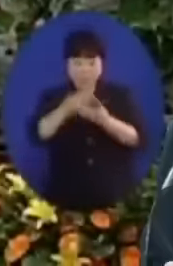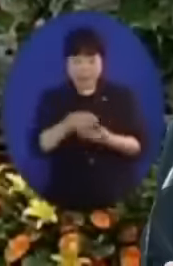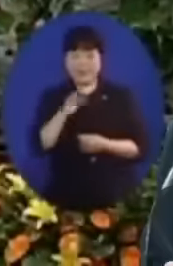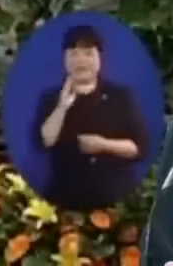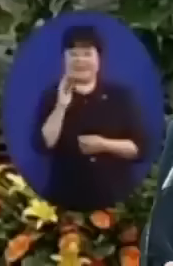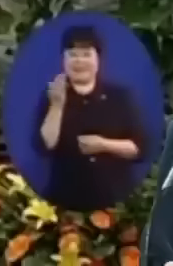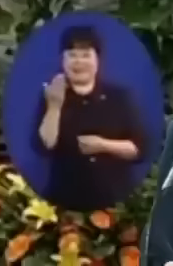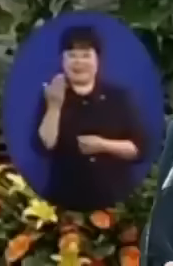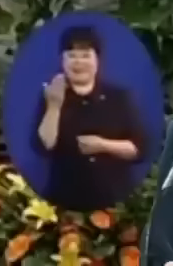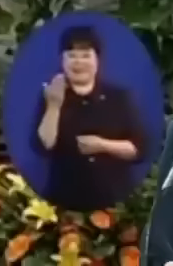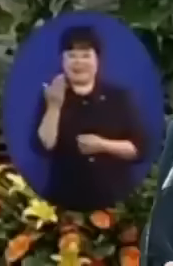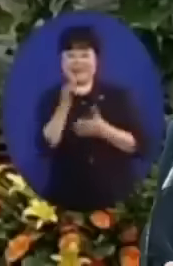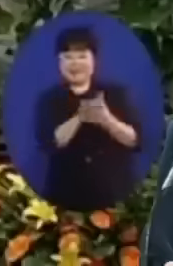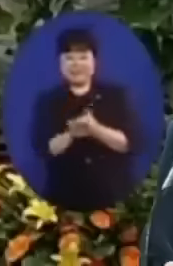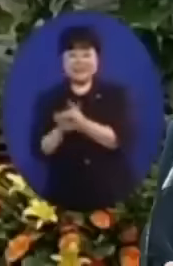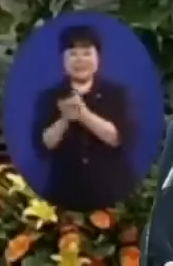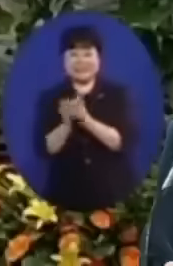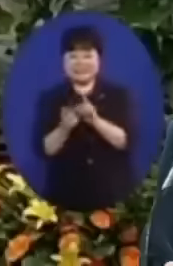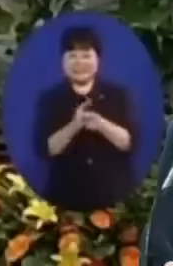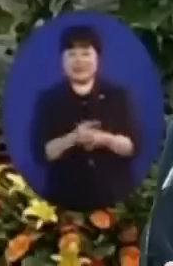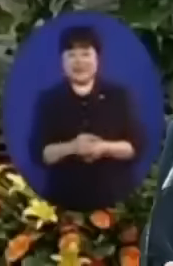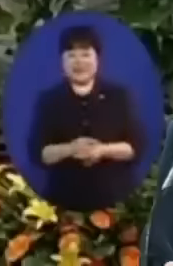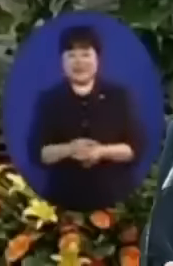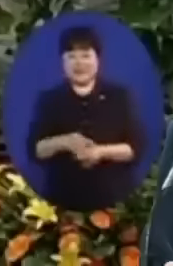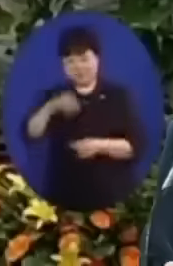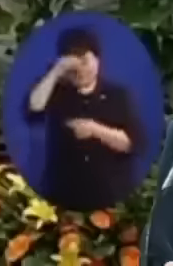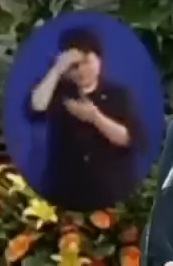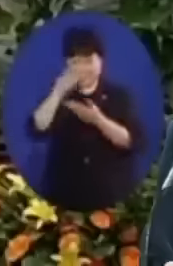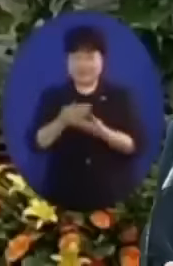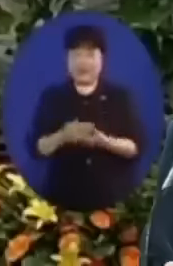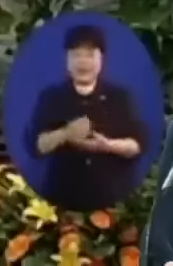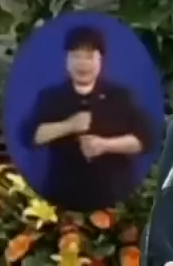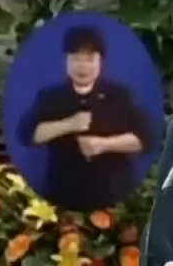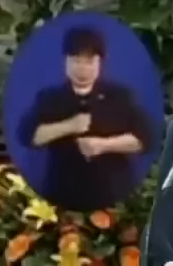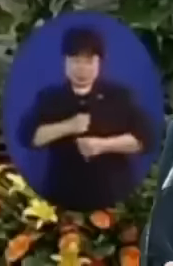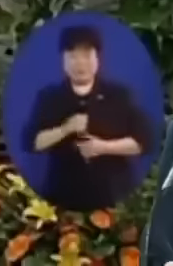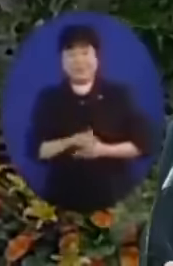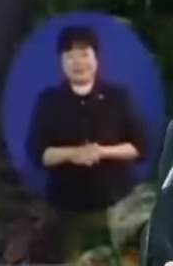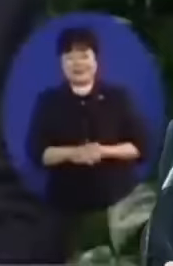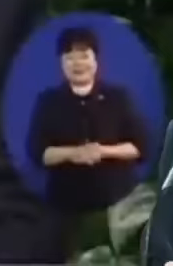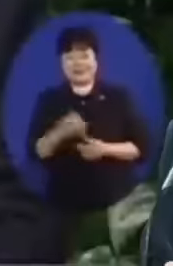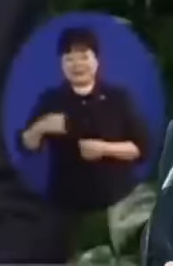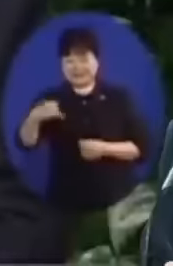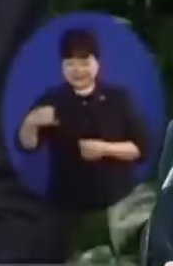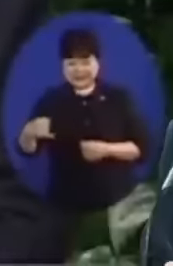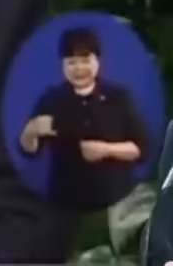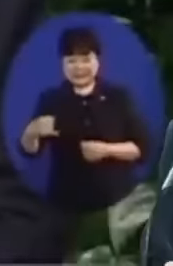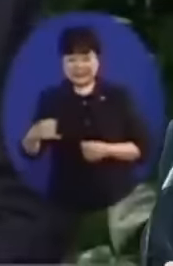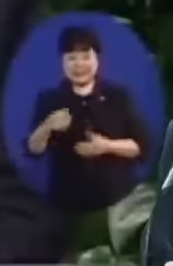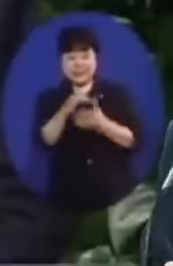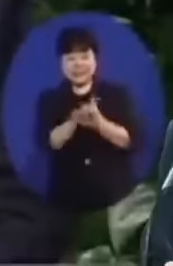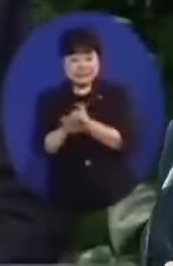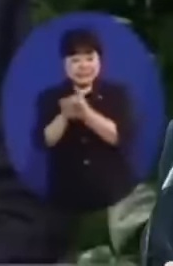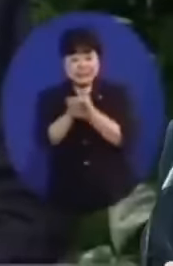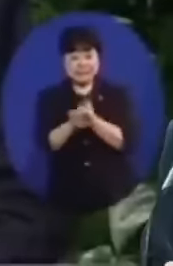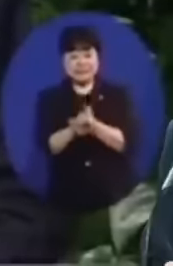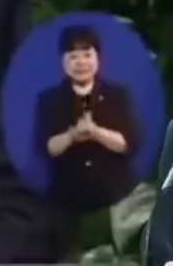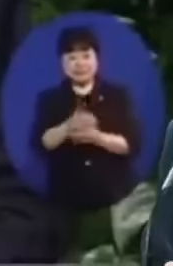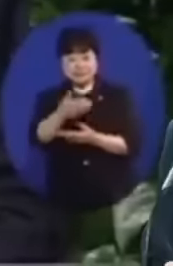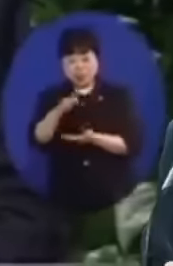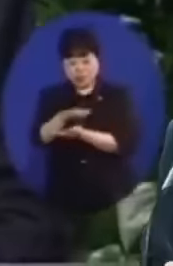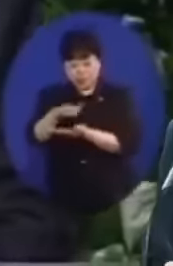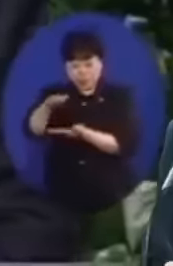것입니다. 친구끼리는 닮아요. 그러므로 굉장히 조심해야 돼요. 여러분, 우리의 자녀들을 자기 친구들하고 사귀어